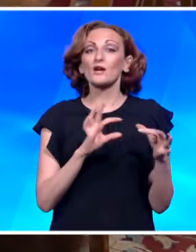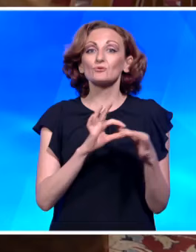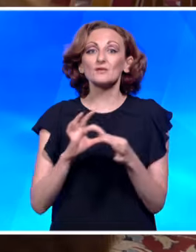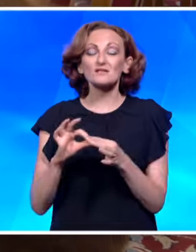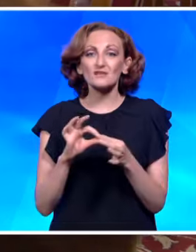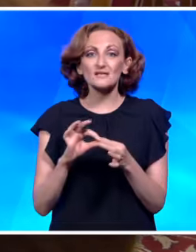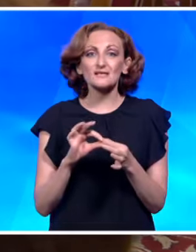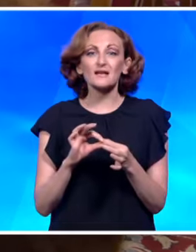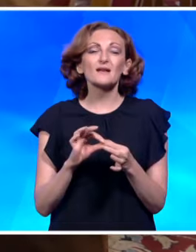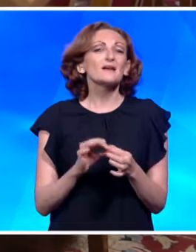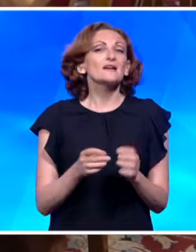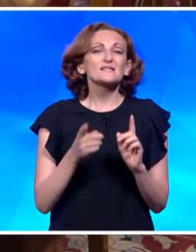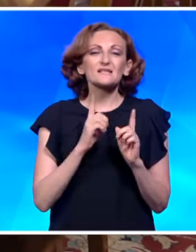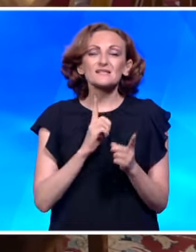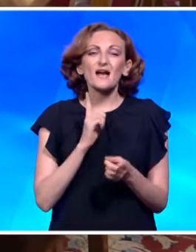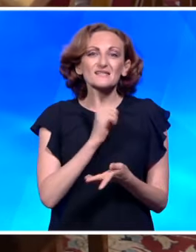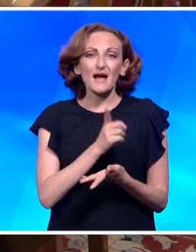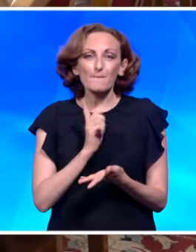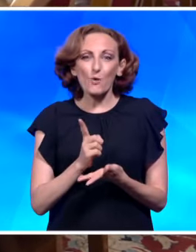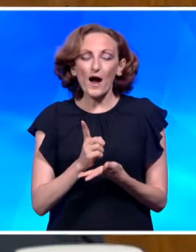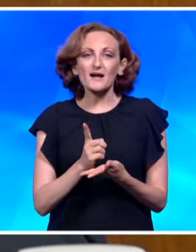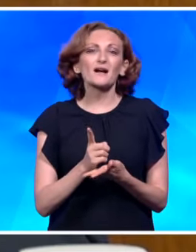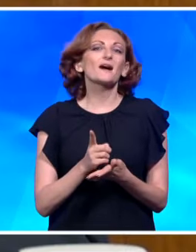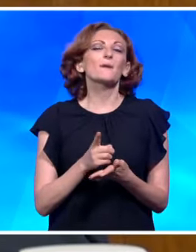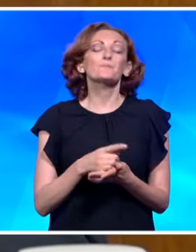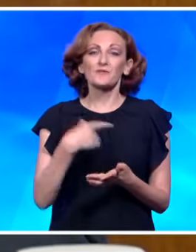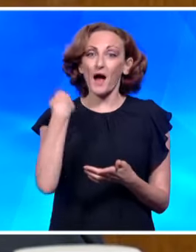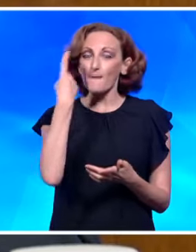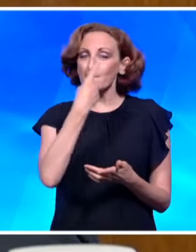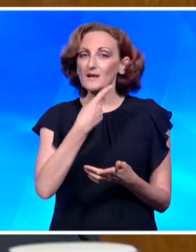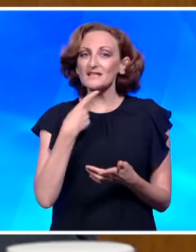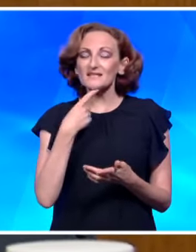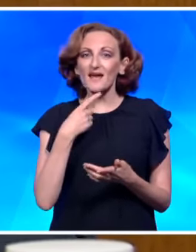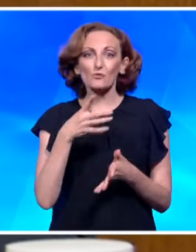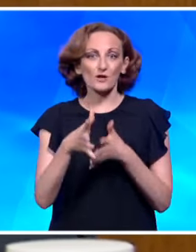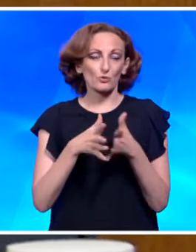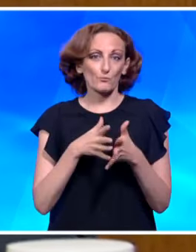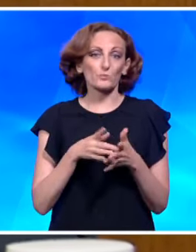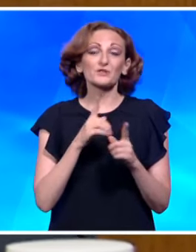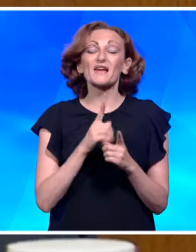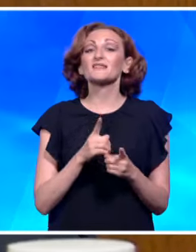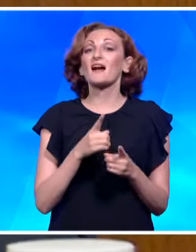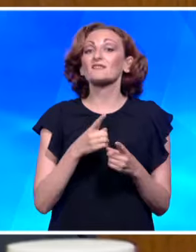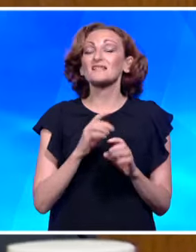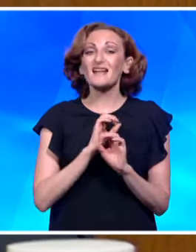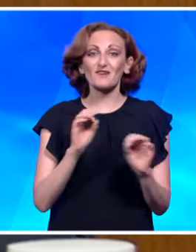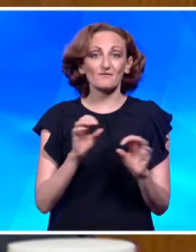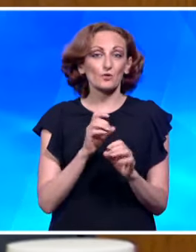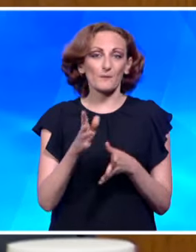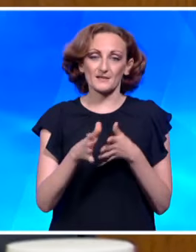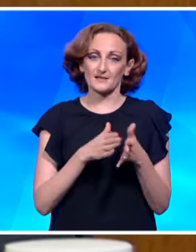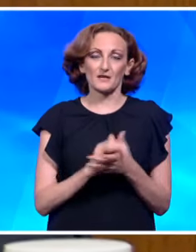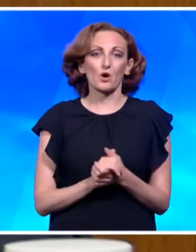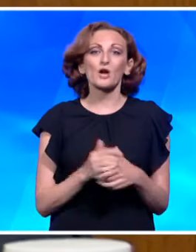физическо лице, не бива да става публична информация. Това е мой принцип, но да, ще говоря с службите за